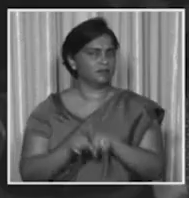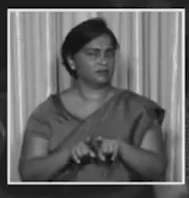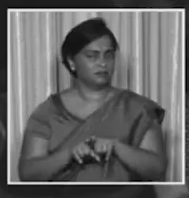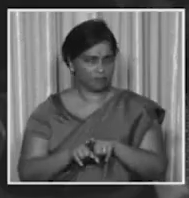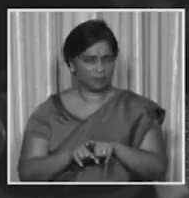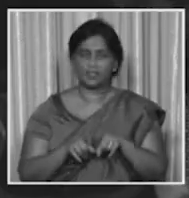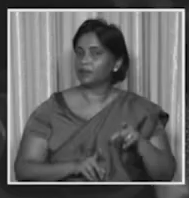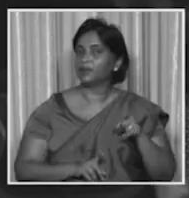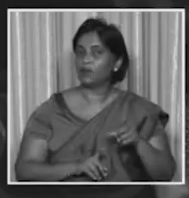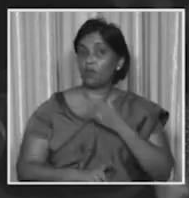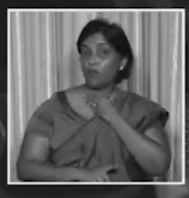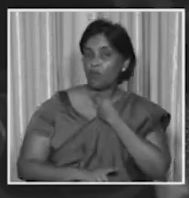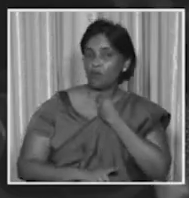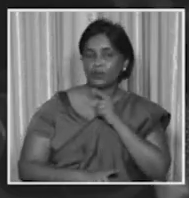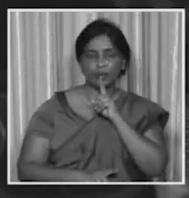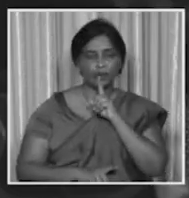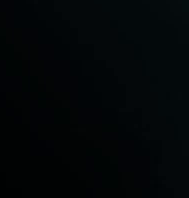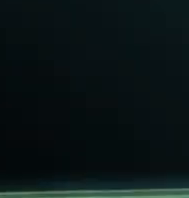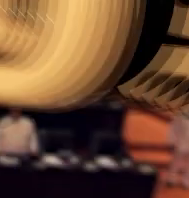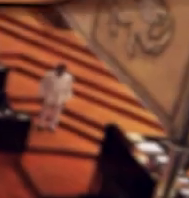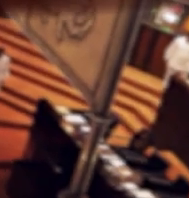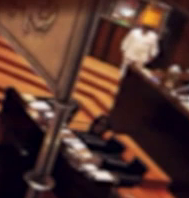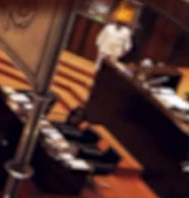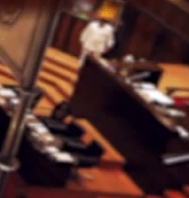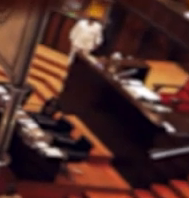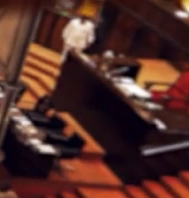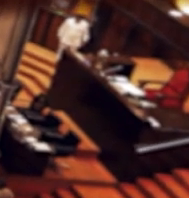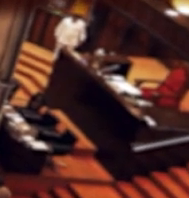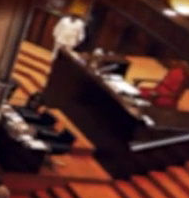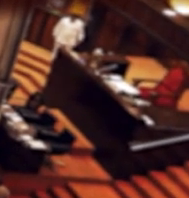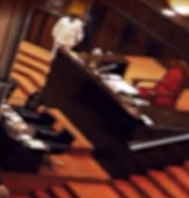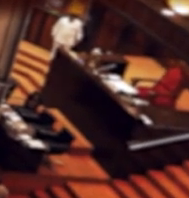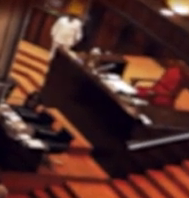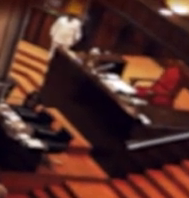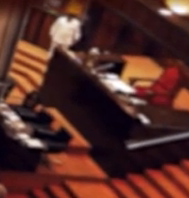புறம்பானதாகவும் பட்டமான பொய்களை கூறுவதாகவும் அமைந்திருக்கின்றது.